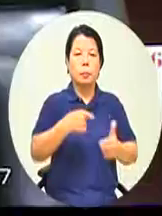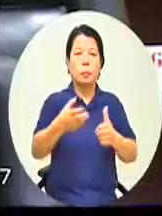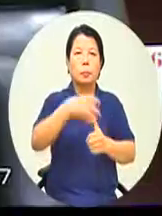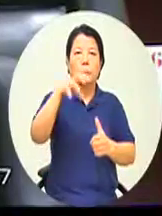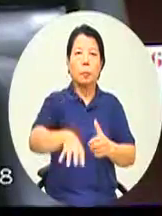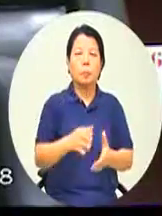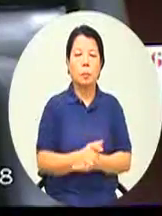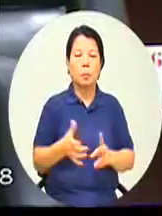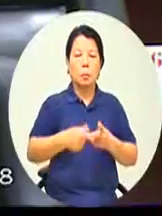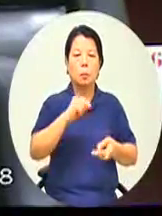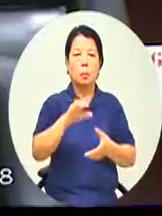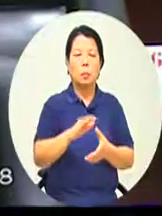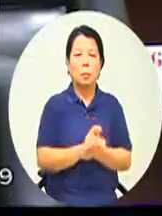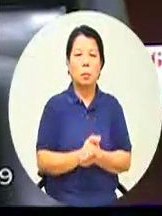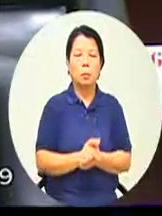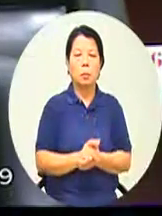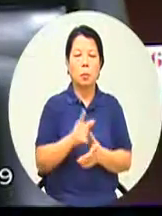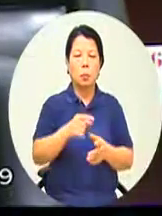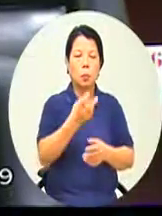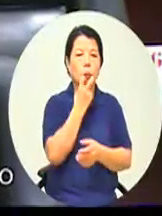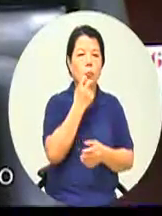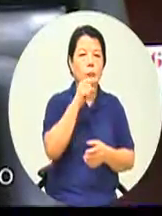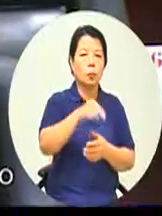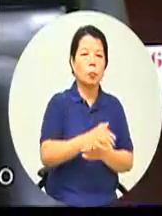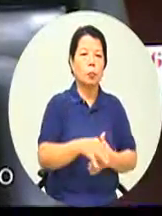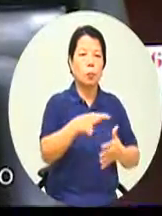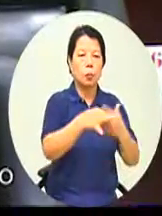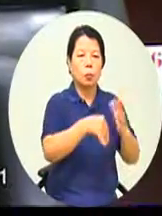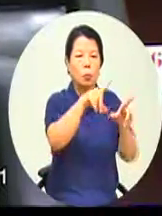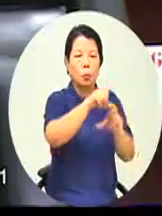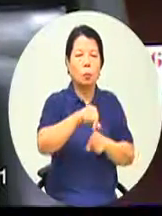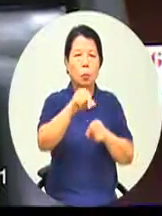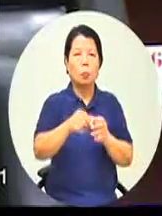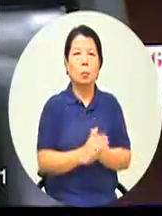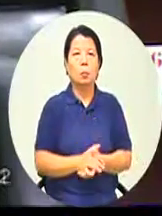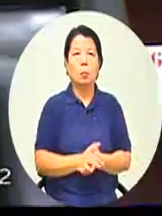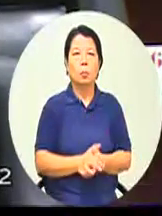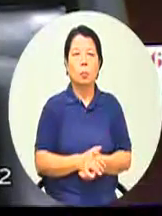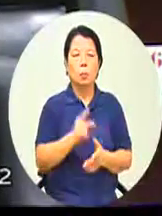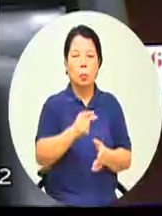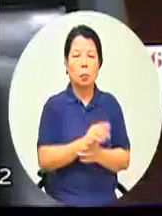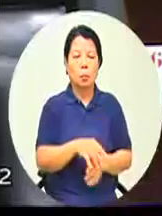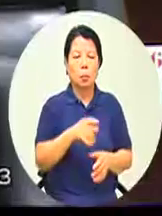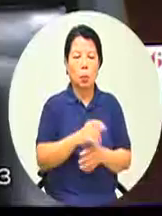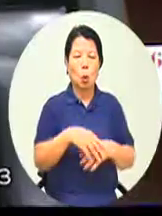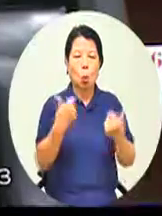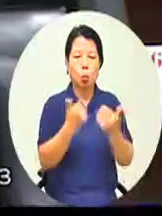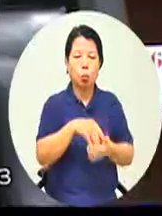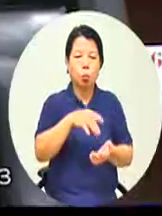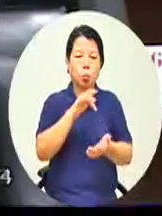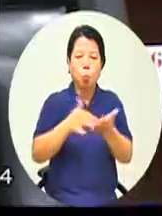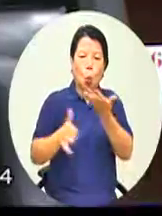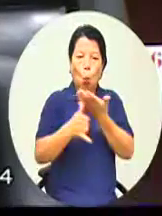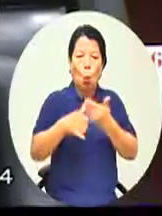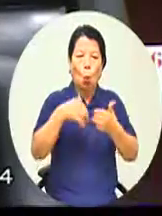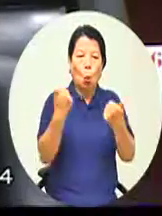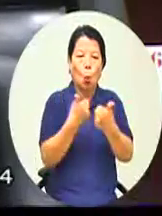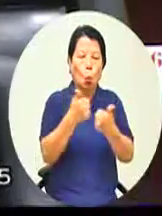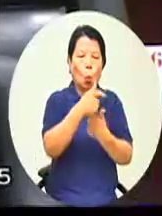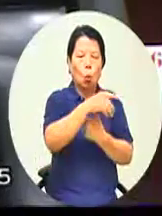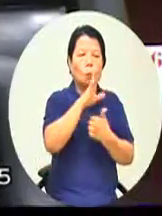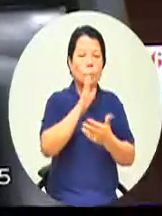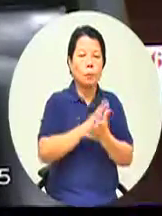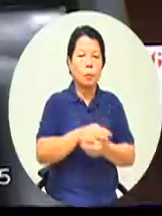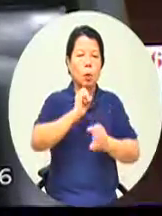是跟随着我们中央的这个紫锥花的活动，一直在做反毒的宣导等等，还有相关的辅导